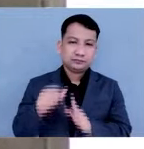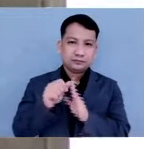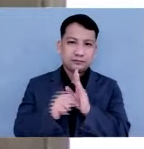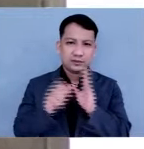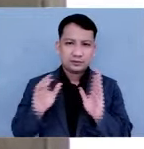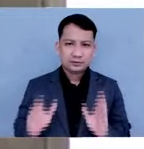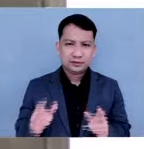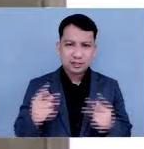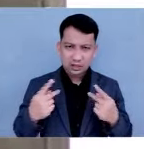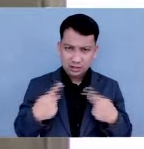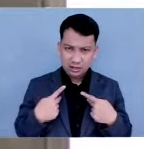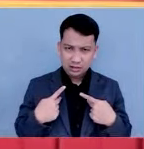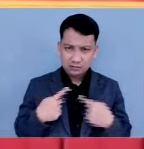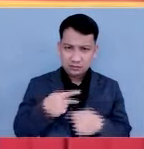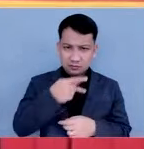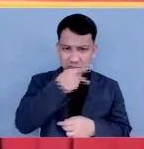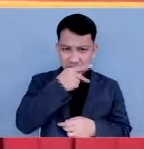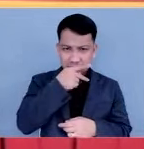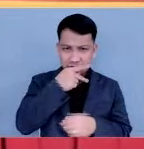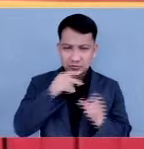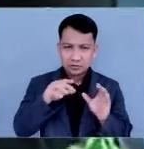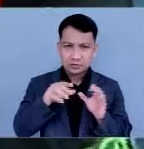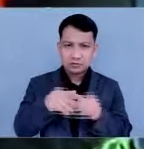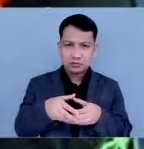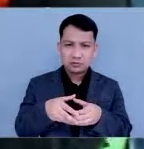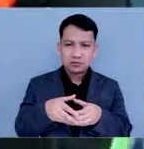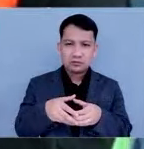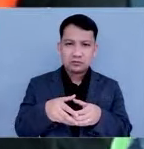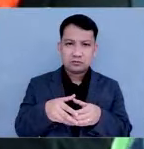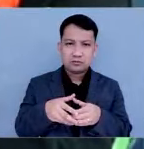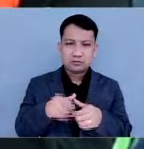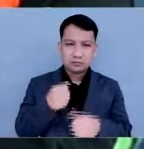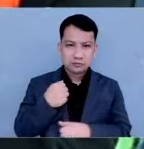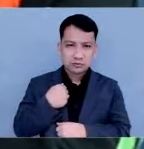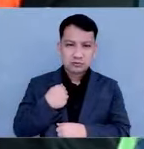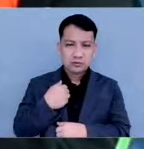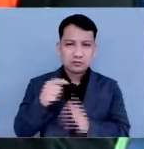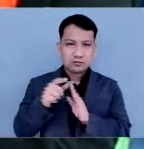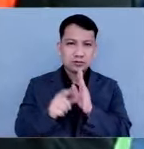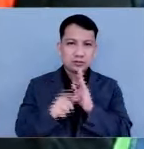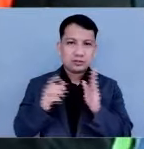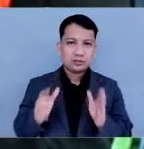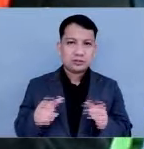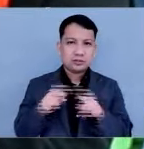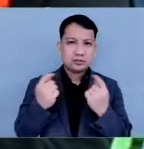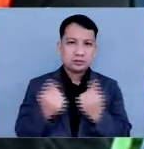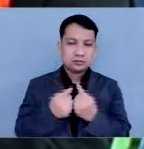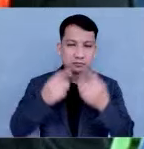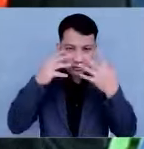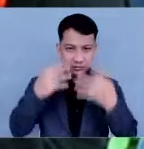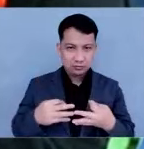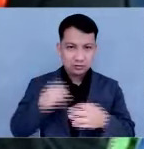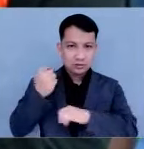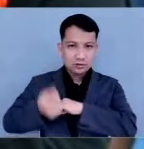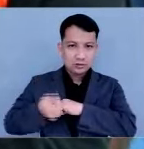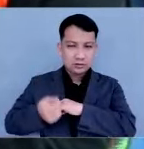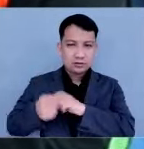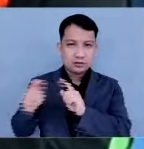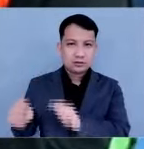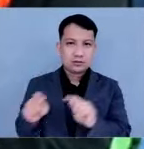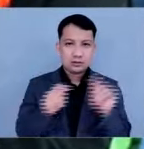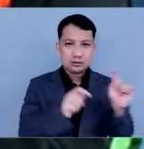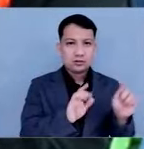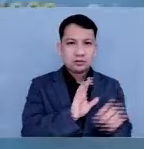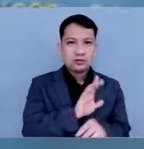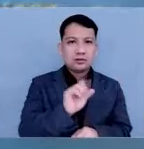na mayroon siyang private army. Samantala, umaasa naman ang legal team ni Kibuloy na magpapasya na ang korte sa hiling nilang mailipat sa kusudiya ng